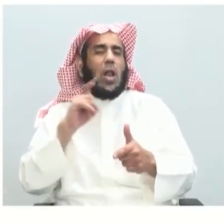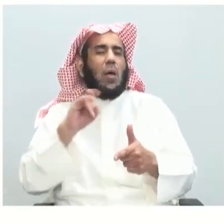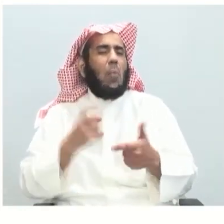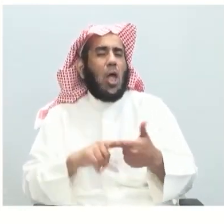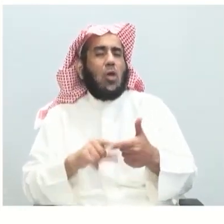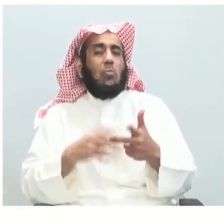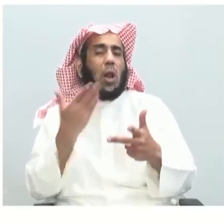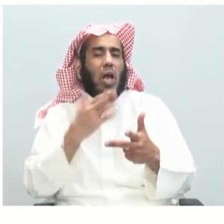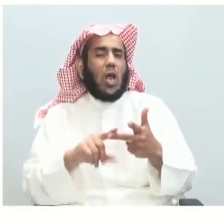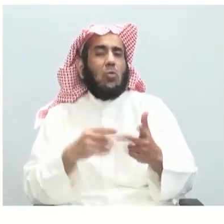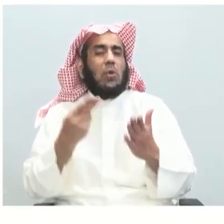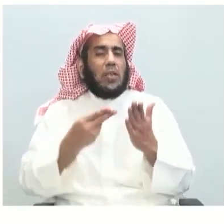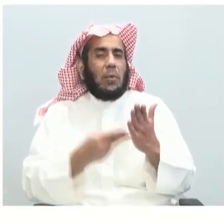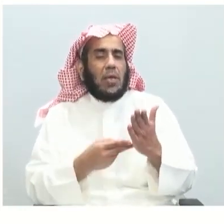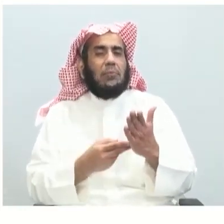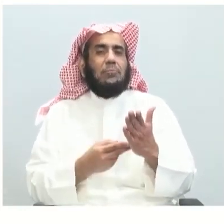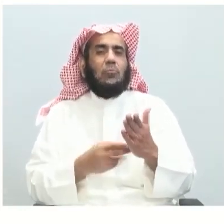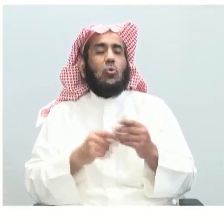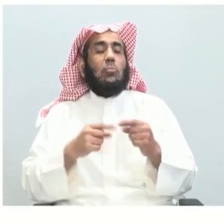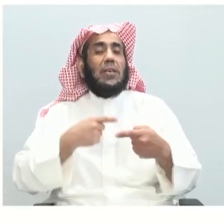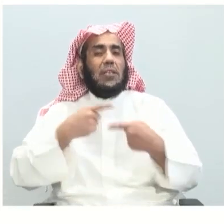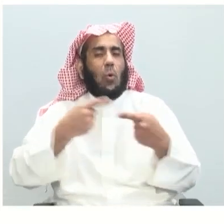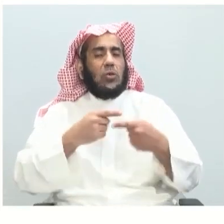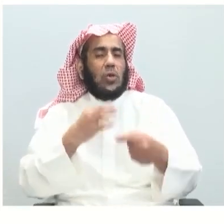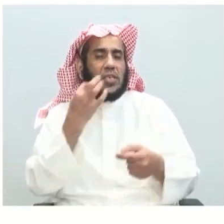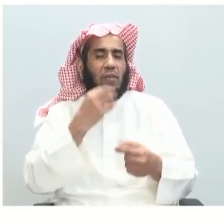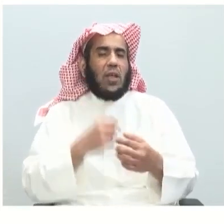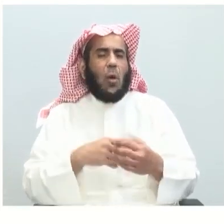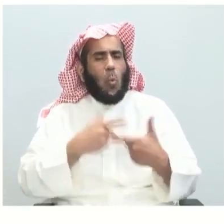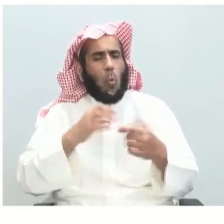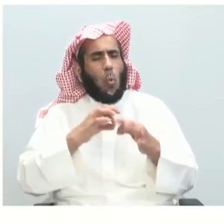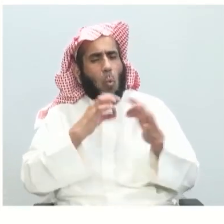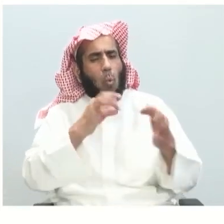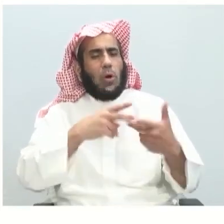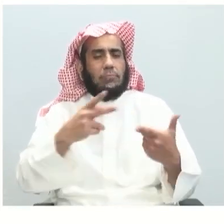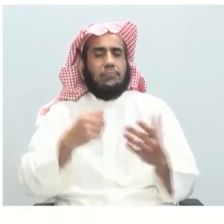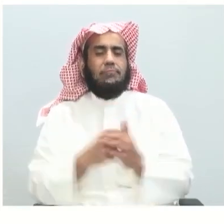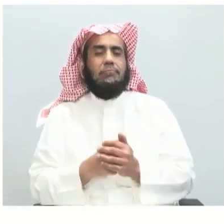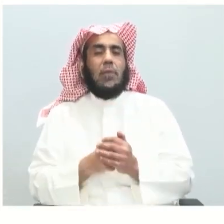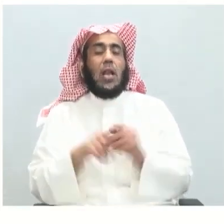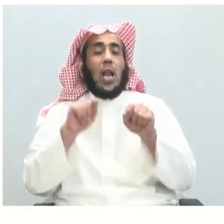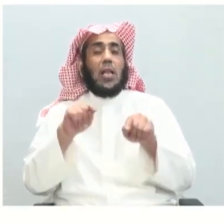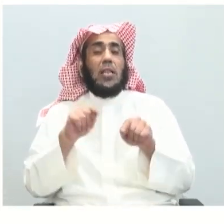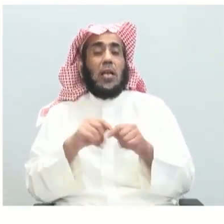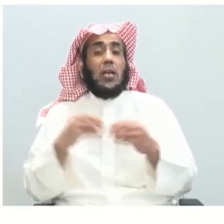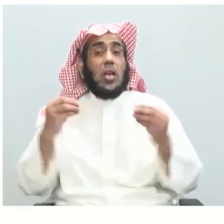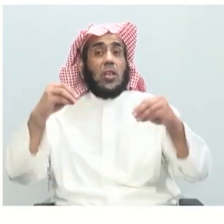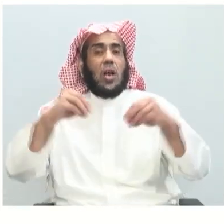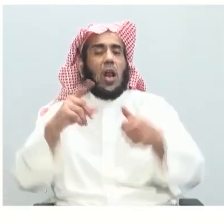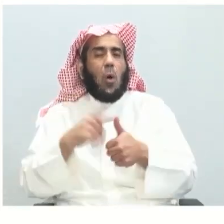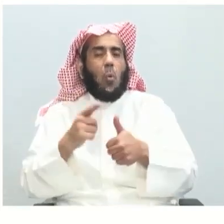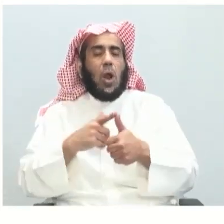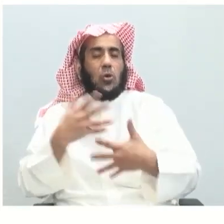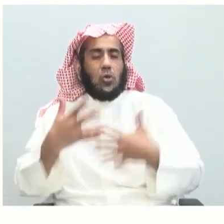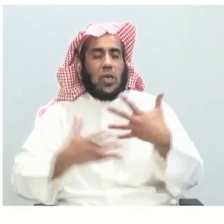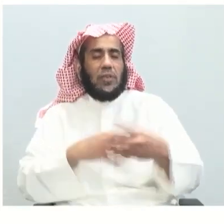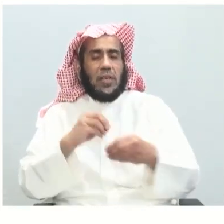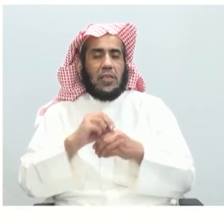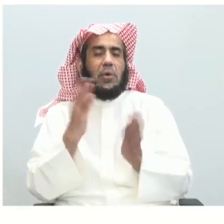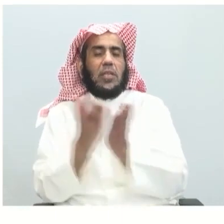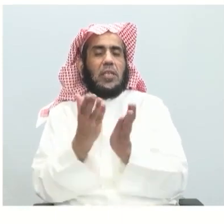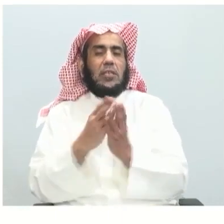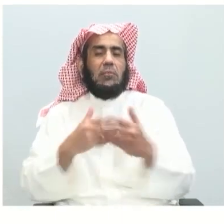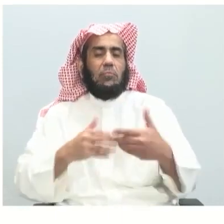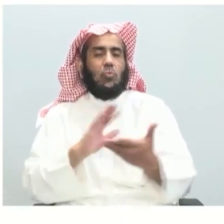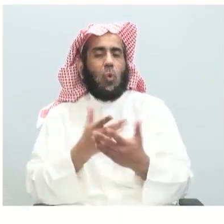ثم القراعيه الكتابيه وكذلك التواصليه الشفهيه هنا طبعا الحديث عن اثراء الاول يشاركني في تقديمي هذا الدرس